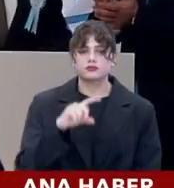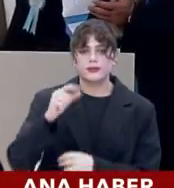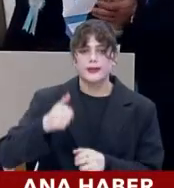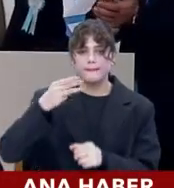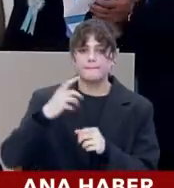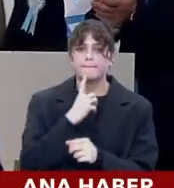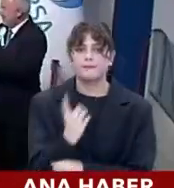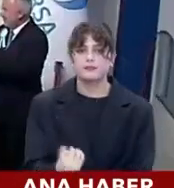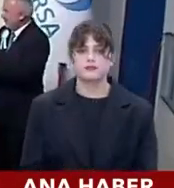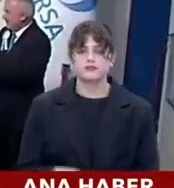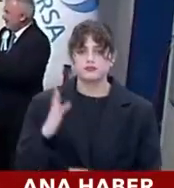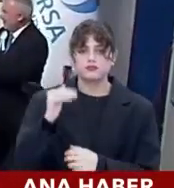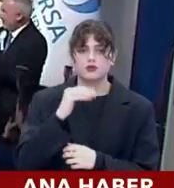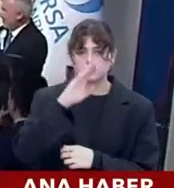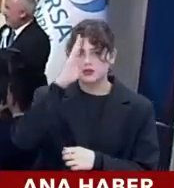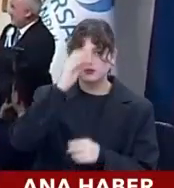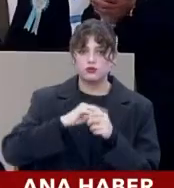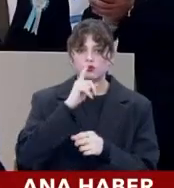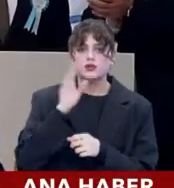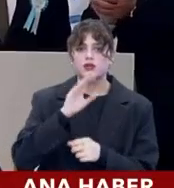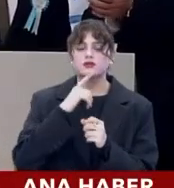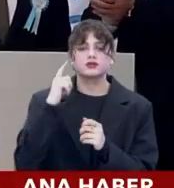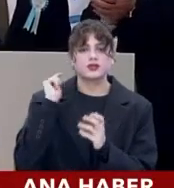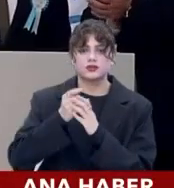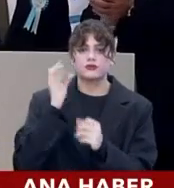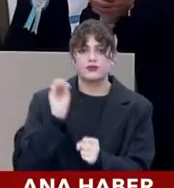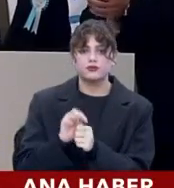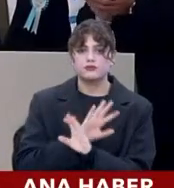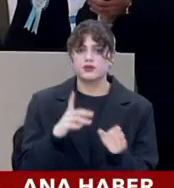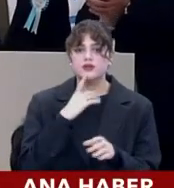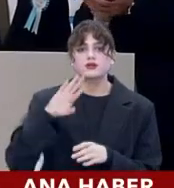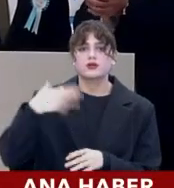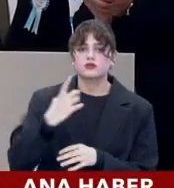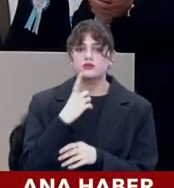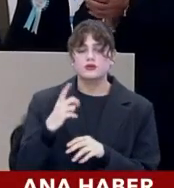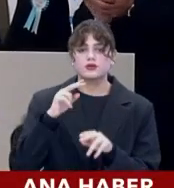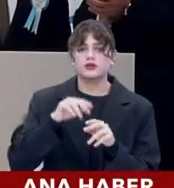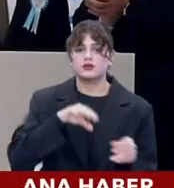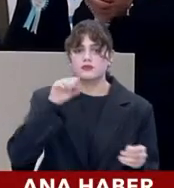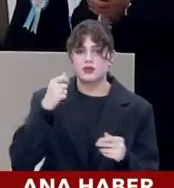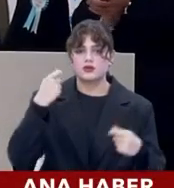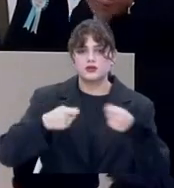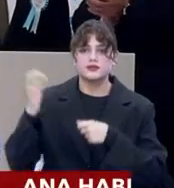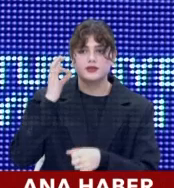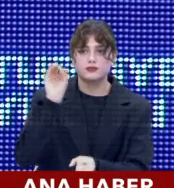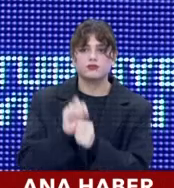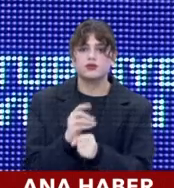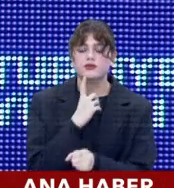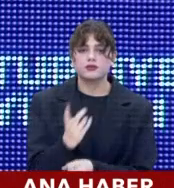Cumhurbaşkanı Tayyip Erdoğan Borsa İstanbul'un 150. yıl gongunu çaldı. Daha sonra kürsüye geçip yatırımcılara